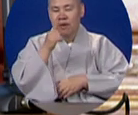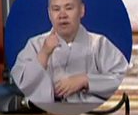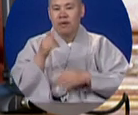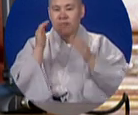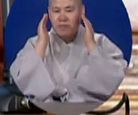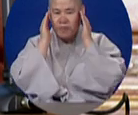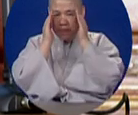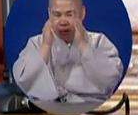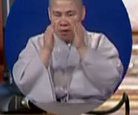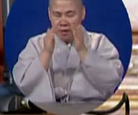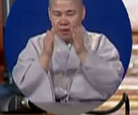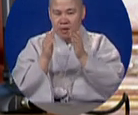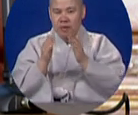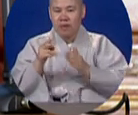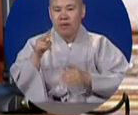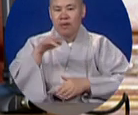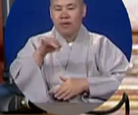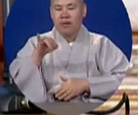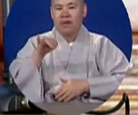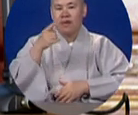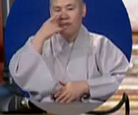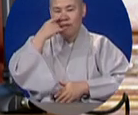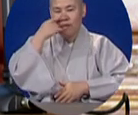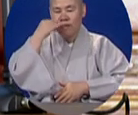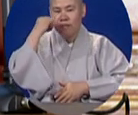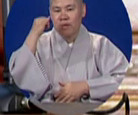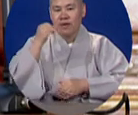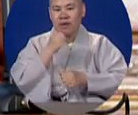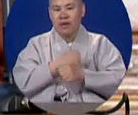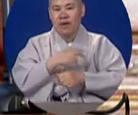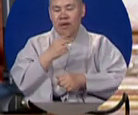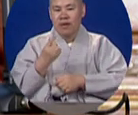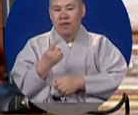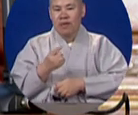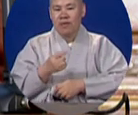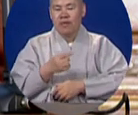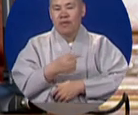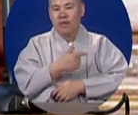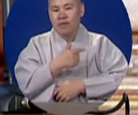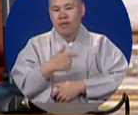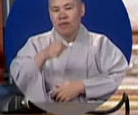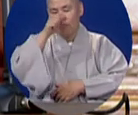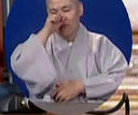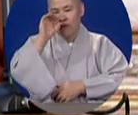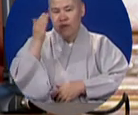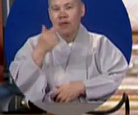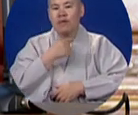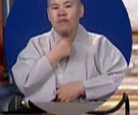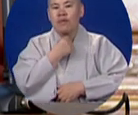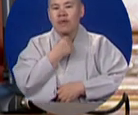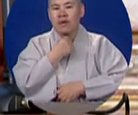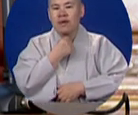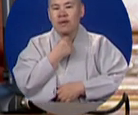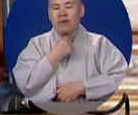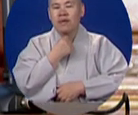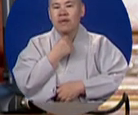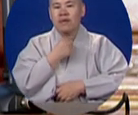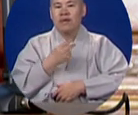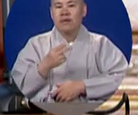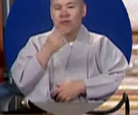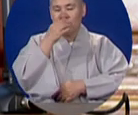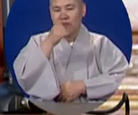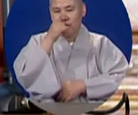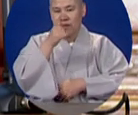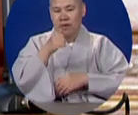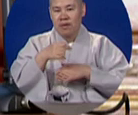시어머니라고 그래도 굉장히 좋게 되기를 바라는 거는 그런 중생심이